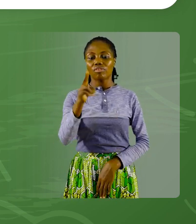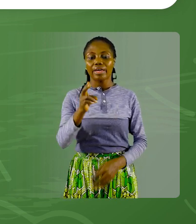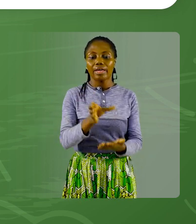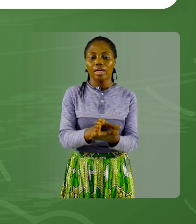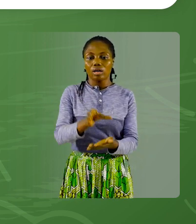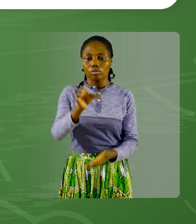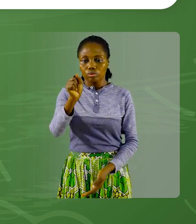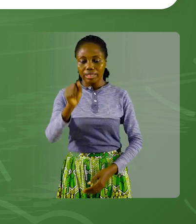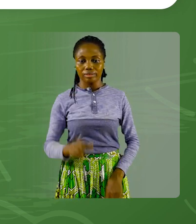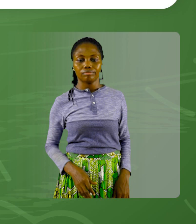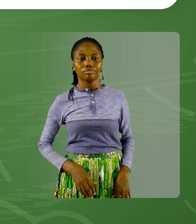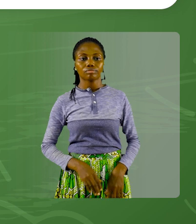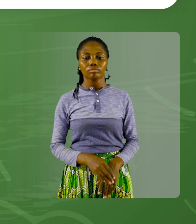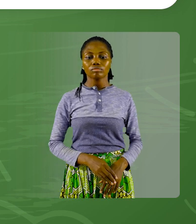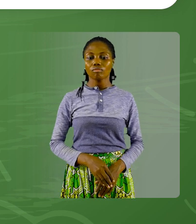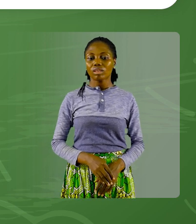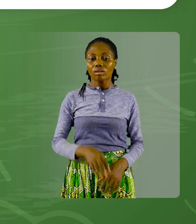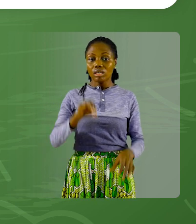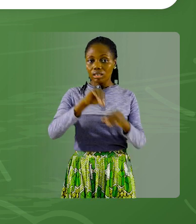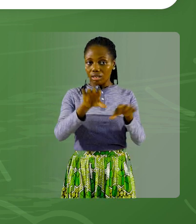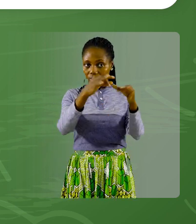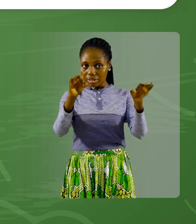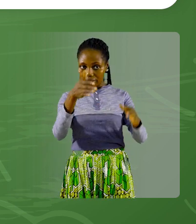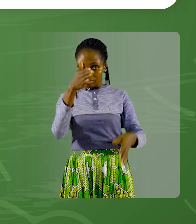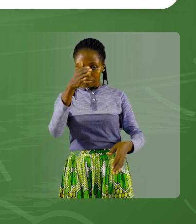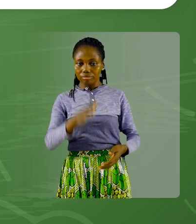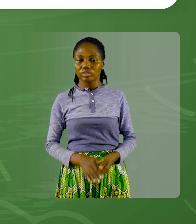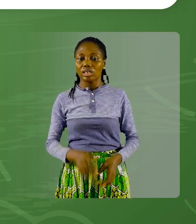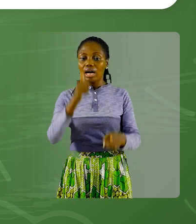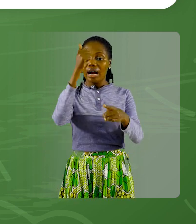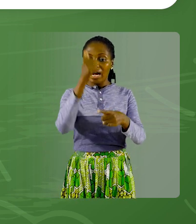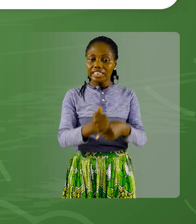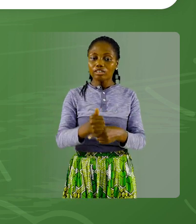Ici, l'adjectif de couleur est composé